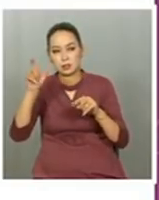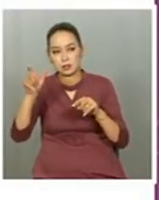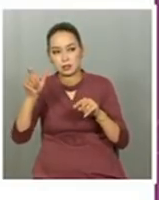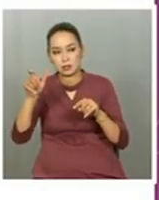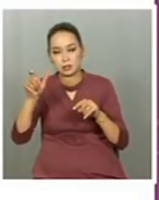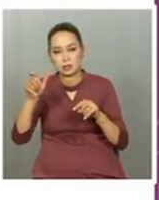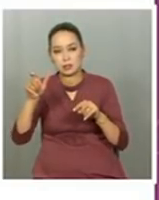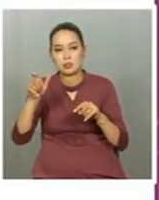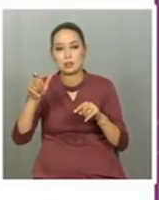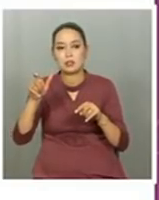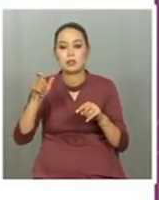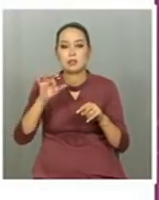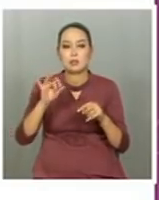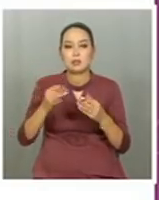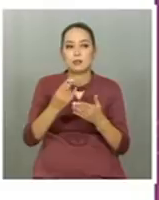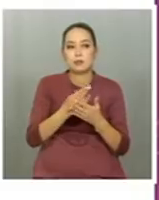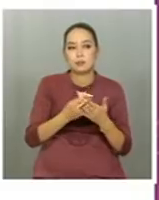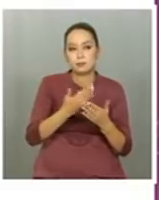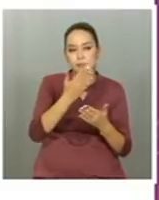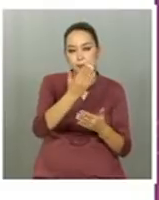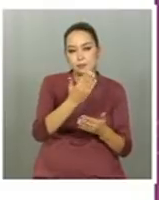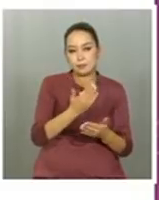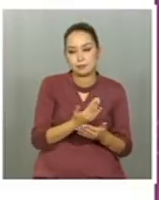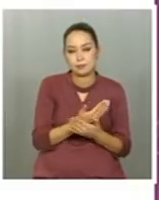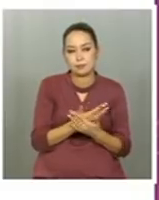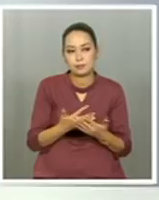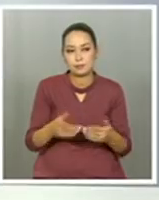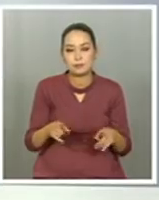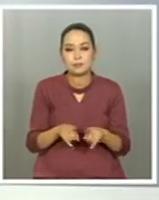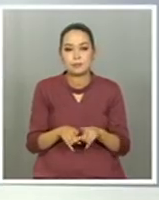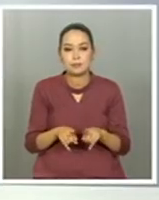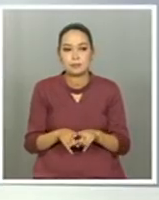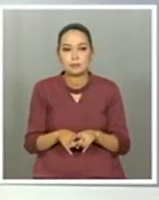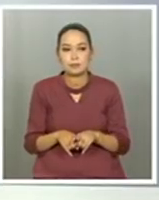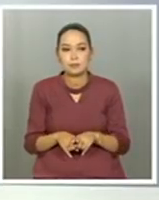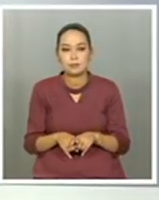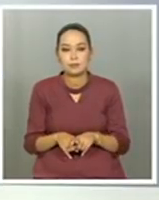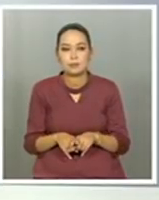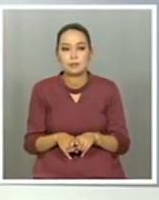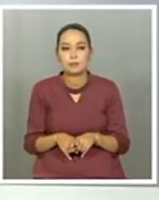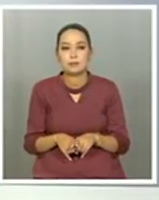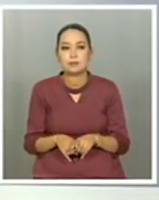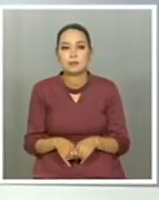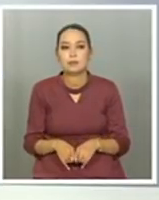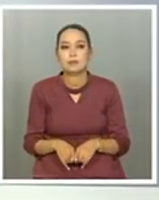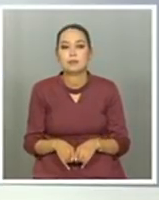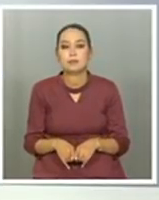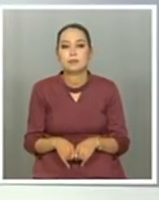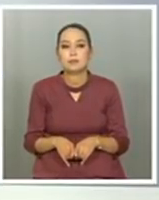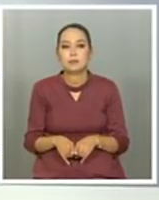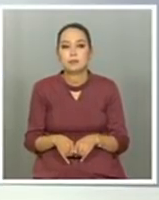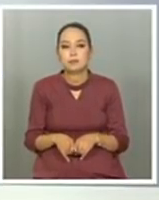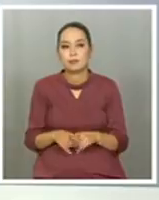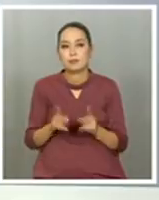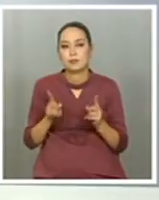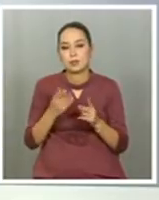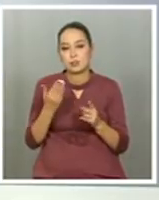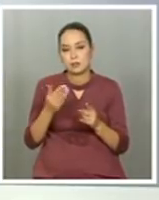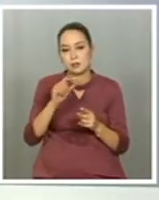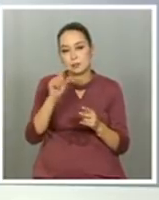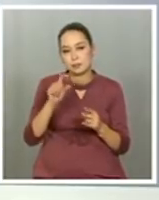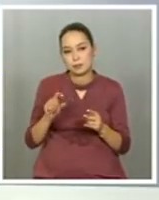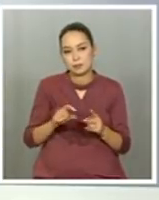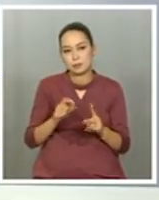мәселен, дуадақтың немесе тағы да басқа ерекше қорғалған жануарлардың сурет тағы берілген, және шағын-шағын мәтіндер берілген.